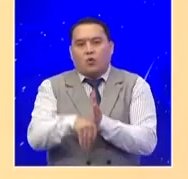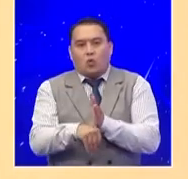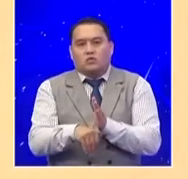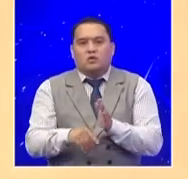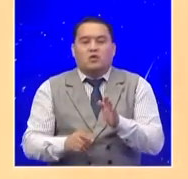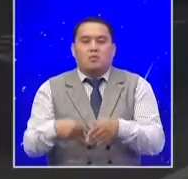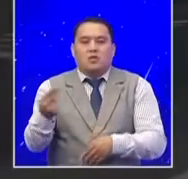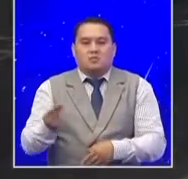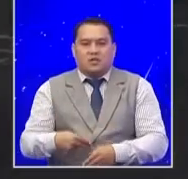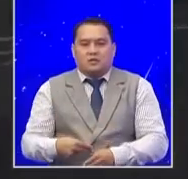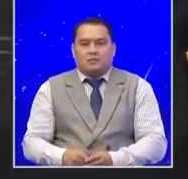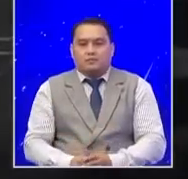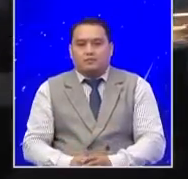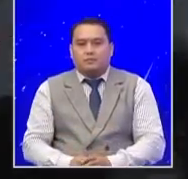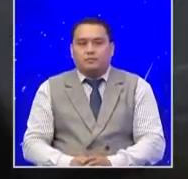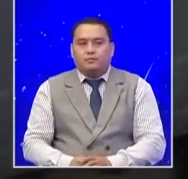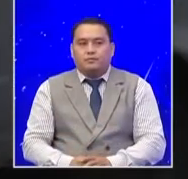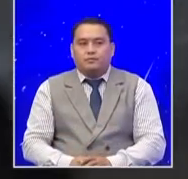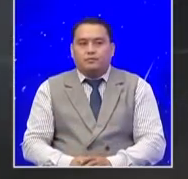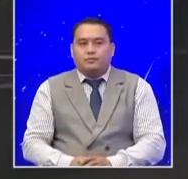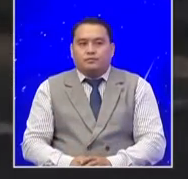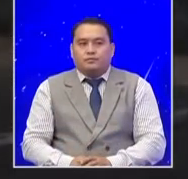со дня его подписания.